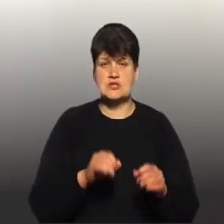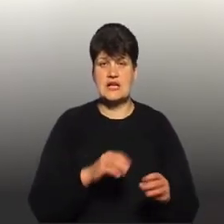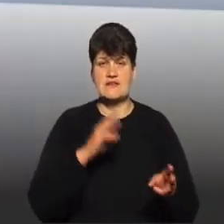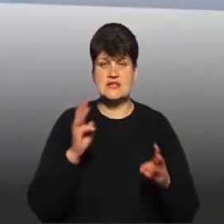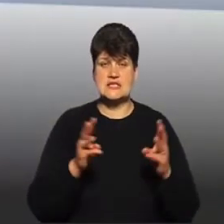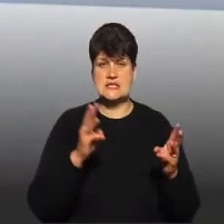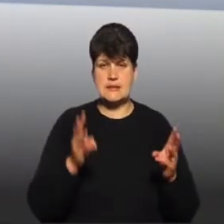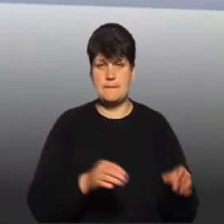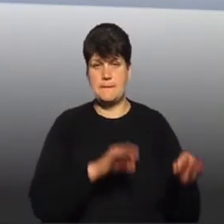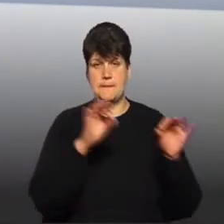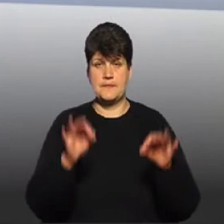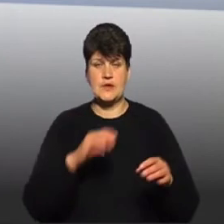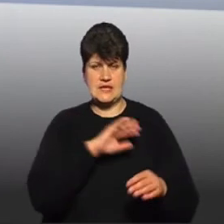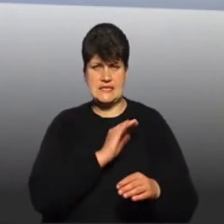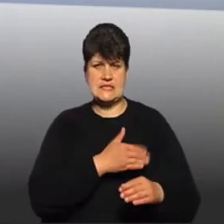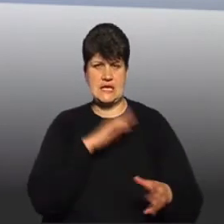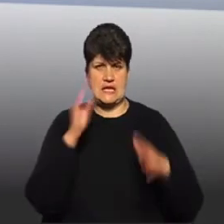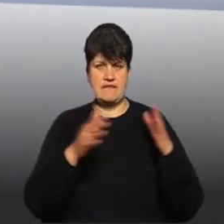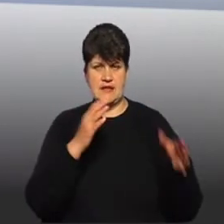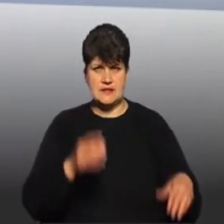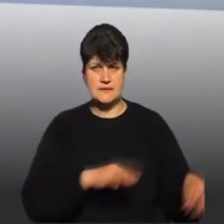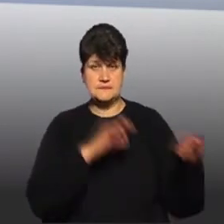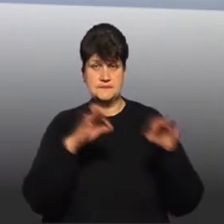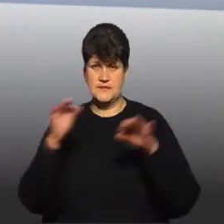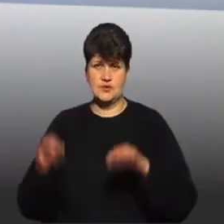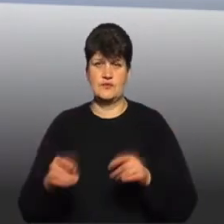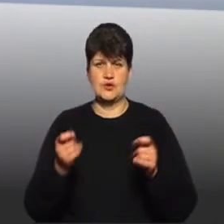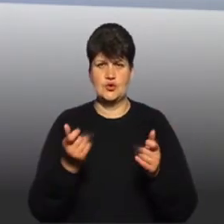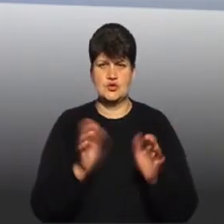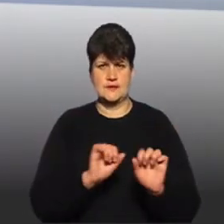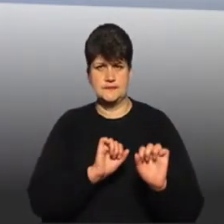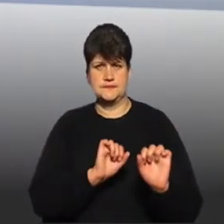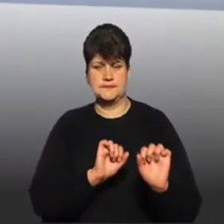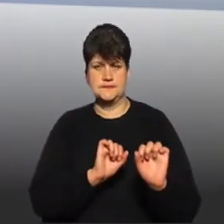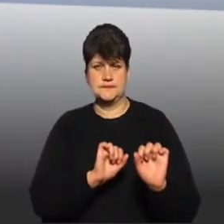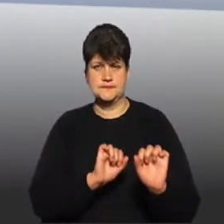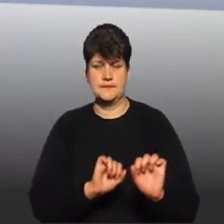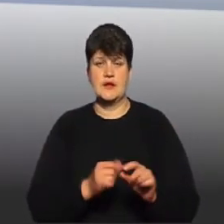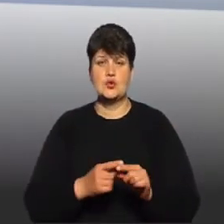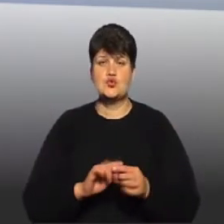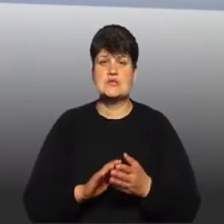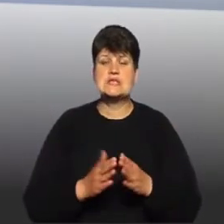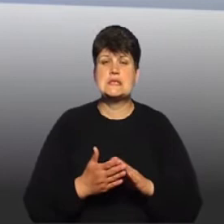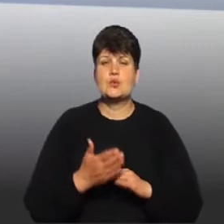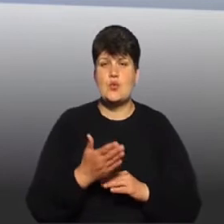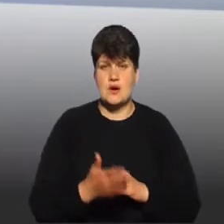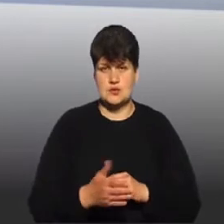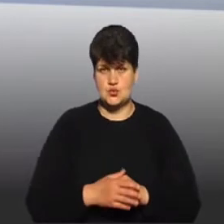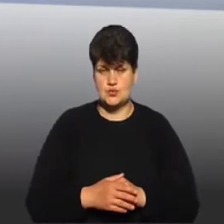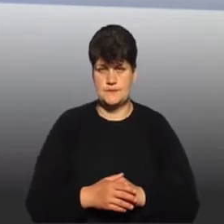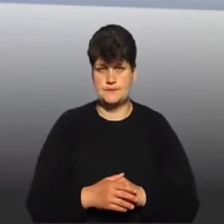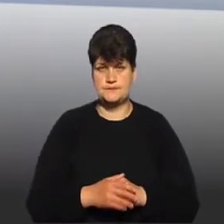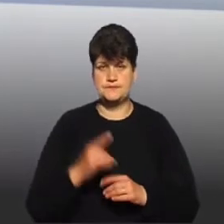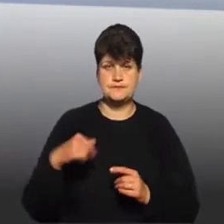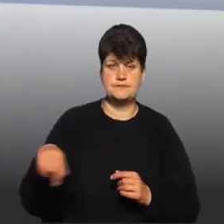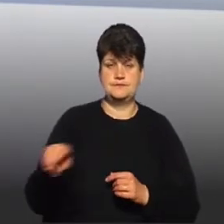коли сильні вітри дмуть, звичайно, що вони трошки стримують таку ситуацію забруднення довкілля Малашівця. Так,